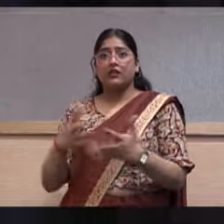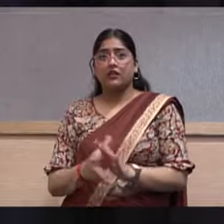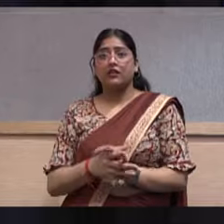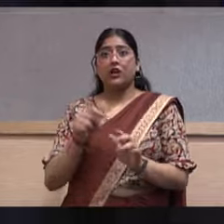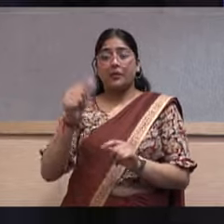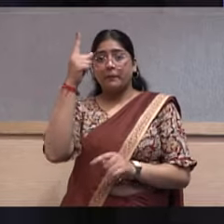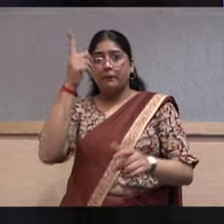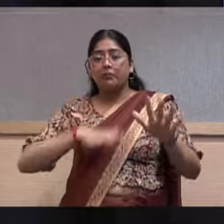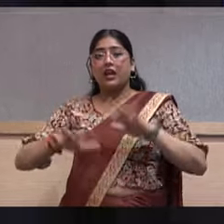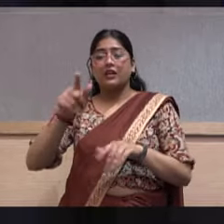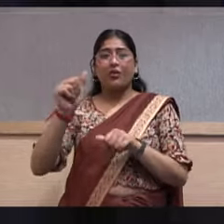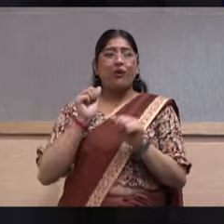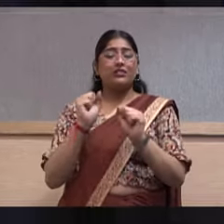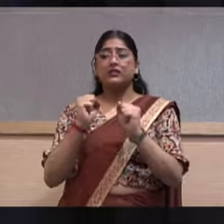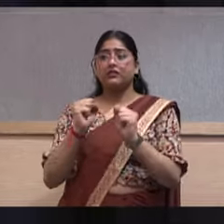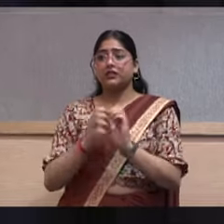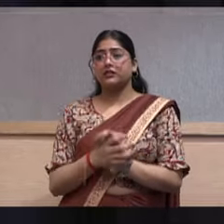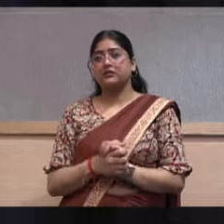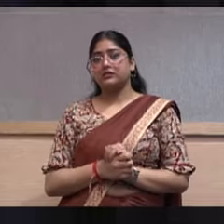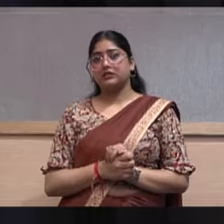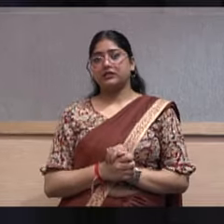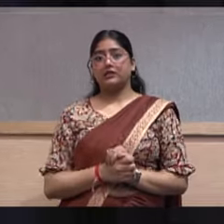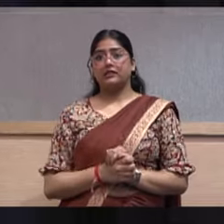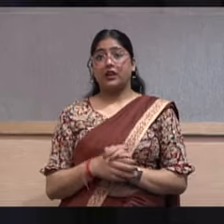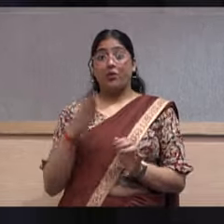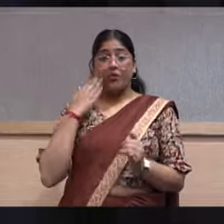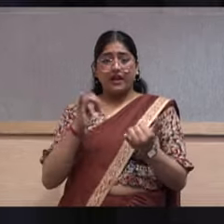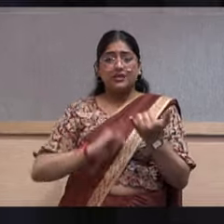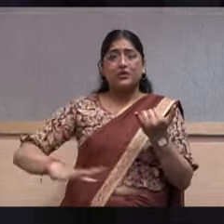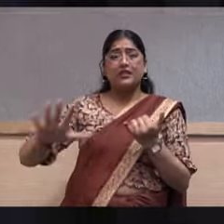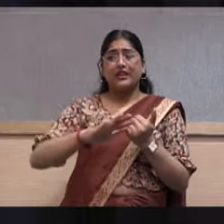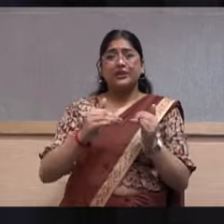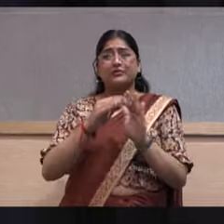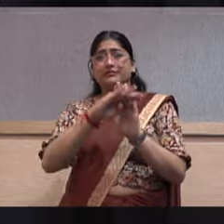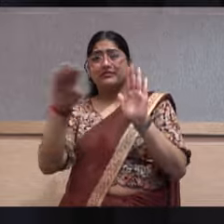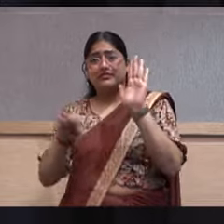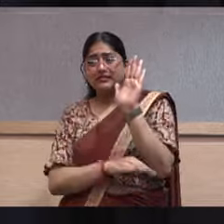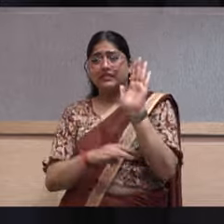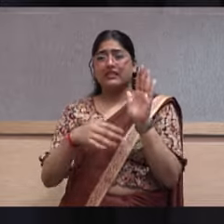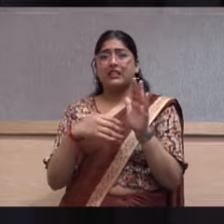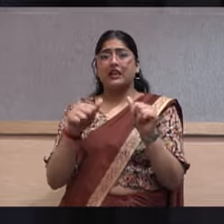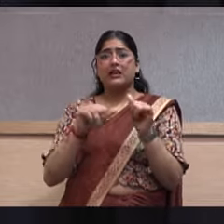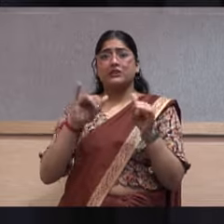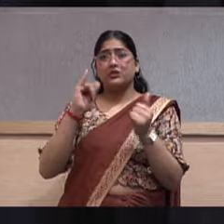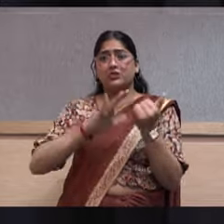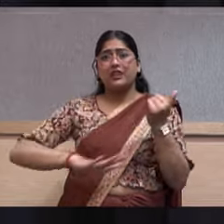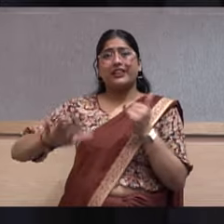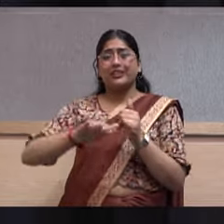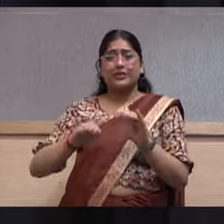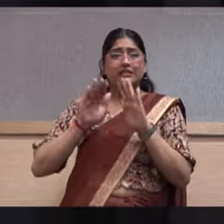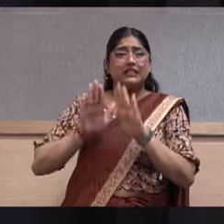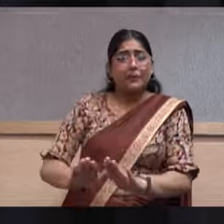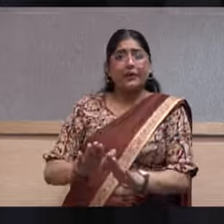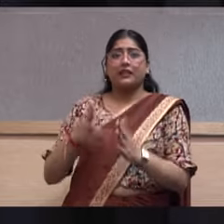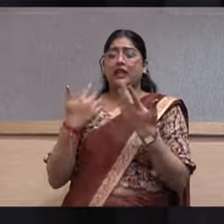उनको दिक्कत हो रहा था क्योंकि समाज को कितना भी नीचा करो यह मनुष्य की स्वभाव है समाज को कितना भी दबाओ